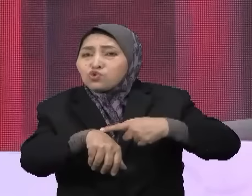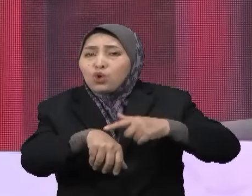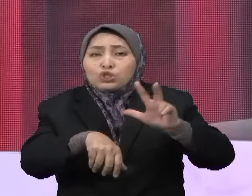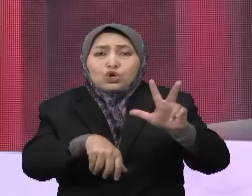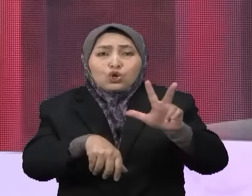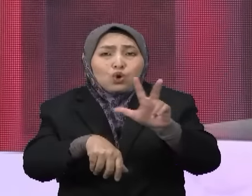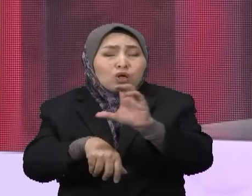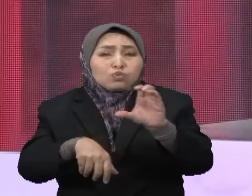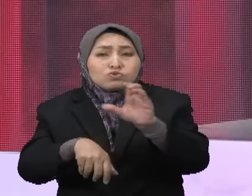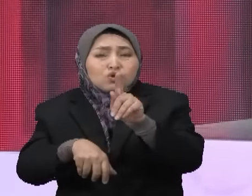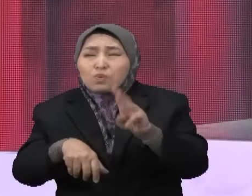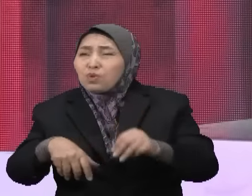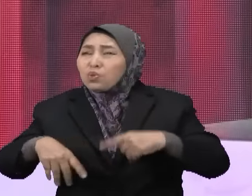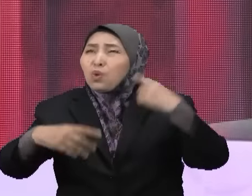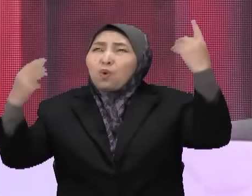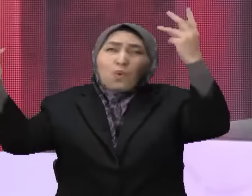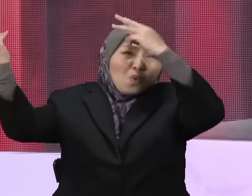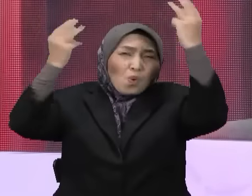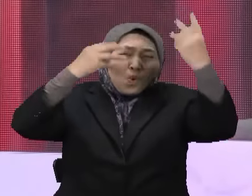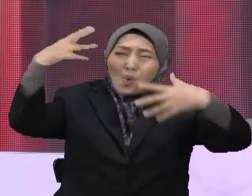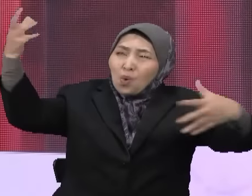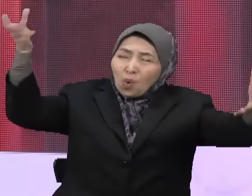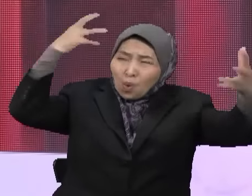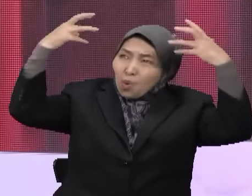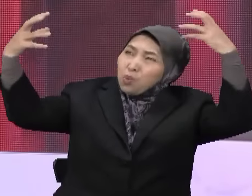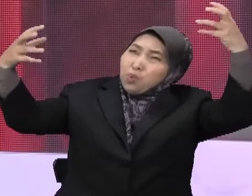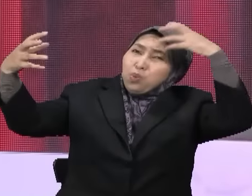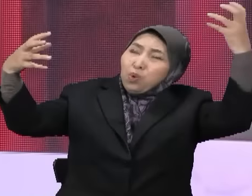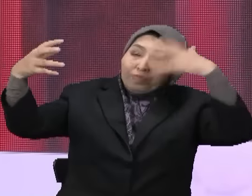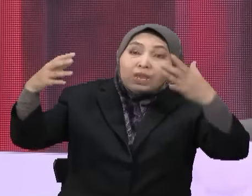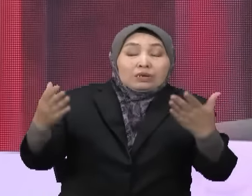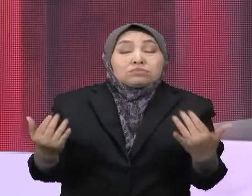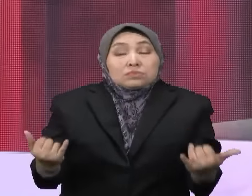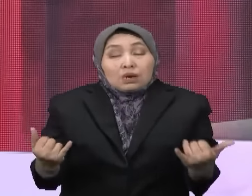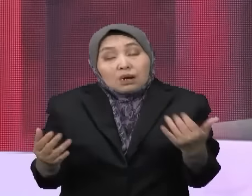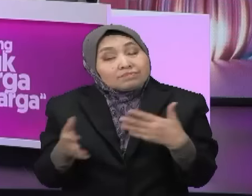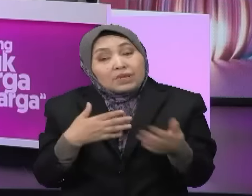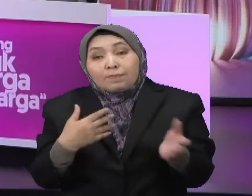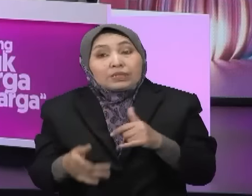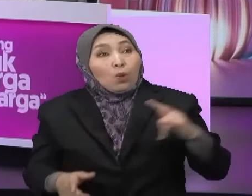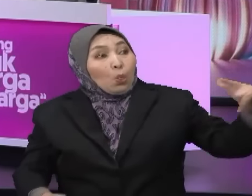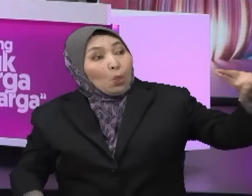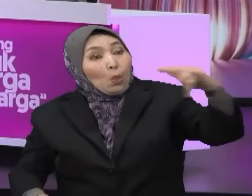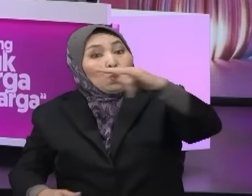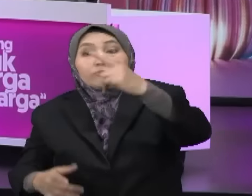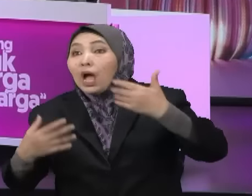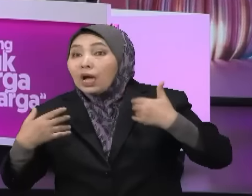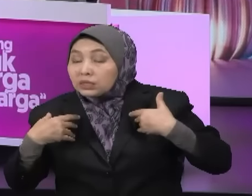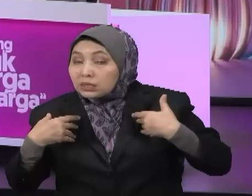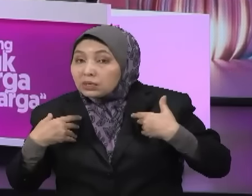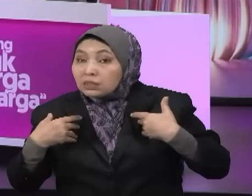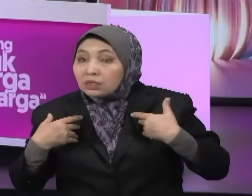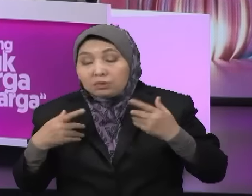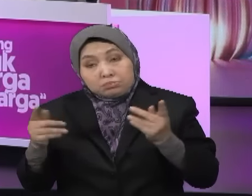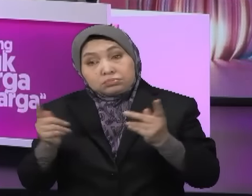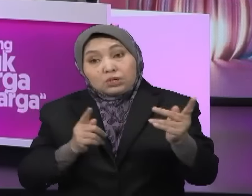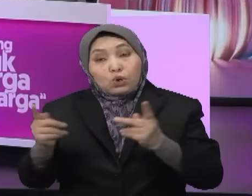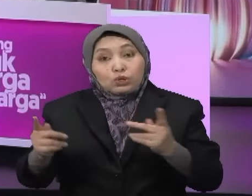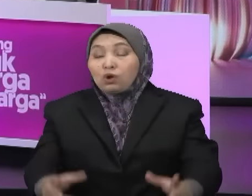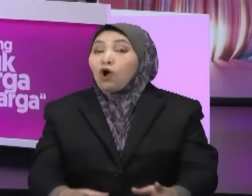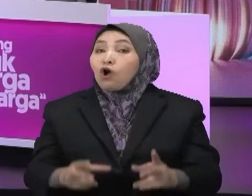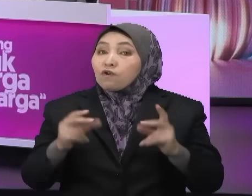300 km dalam musim panas tersebut, bukan mudah nak kejar. Zaman sekarang ni mungkin kita ada apa, kapal terbang ke, ada apa, kereta laju